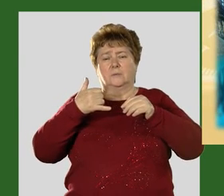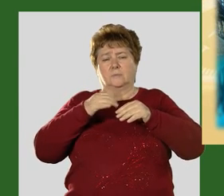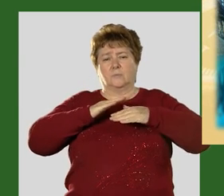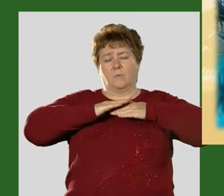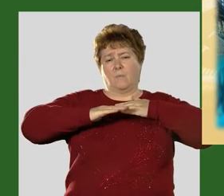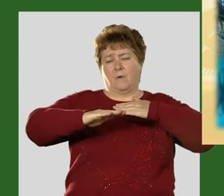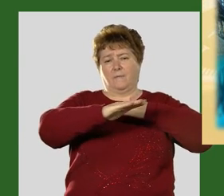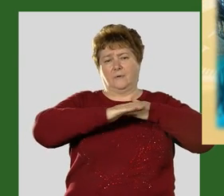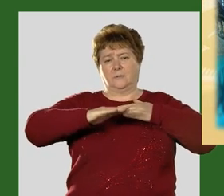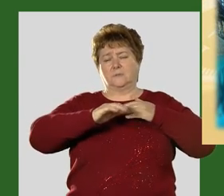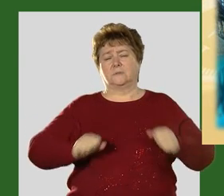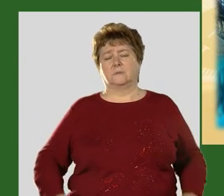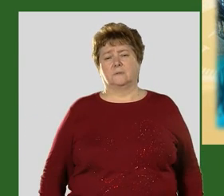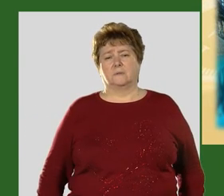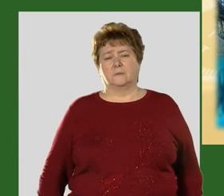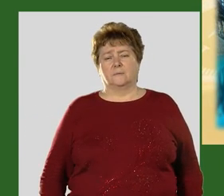поверхности.